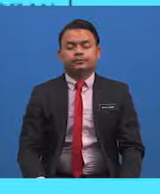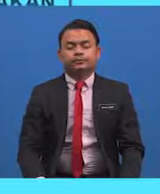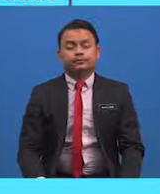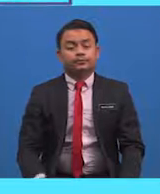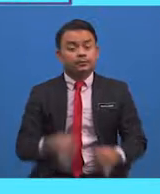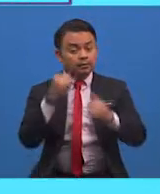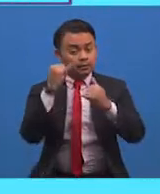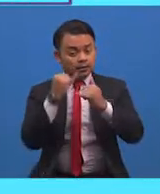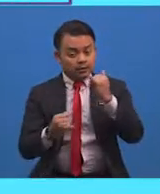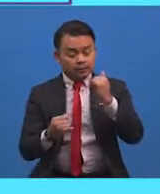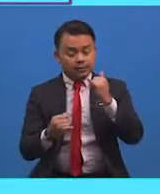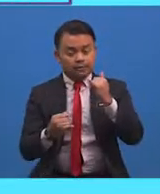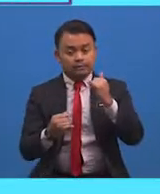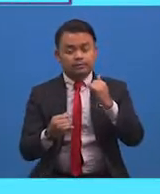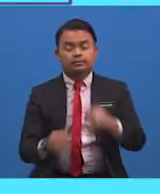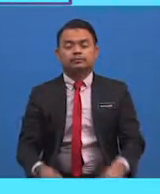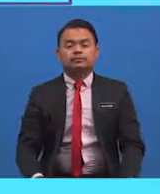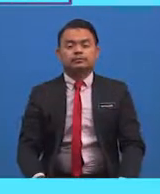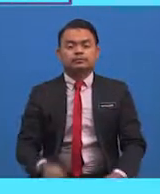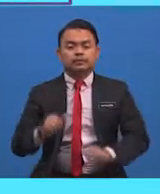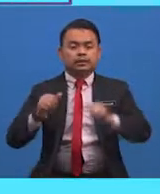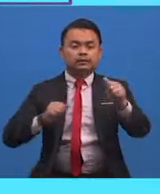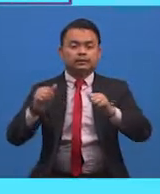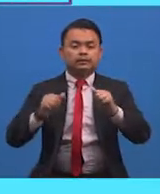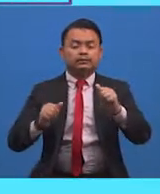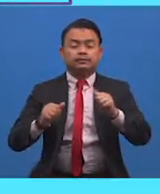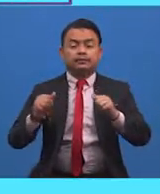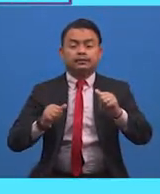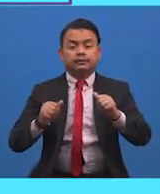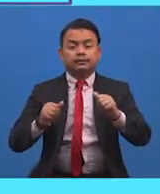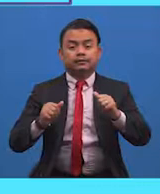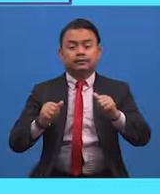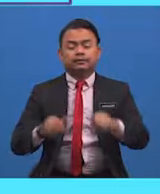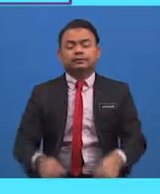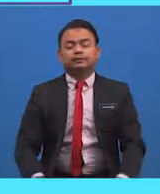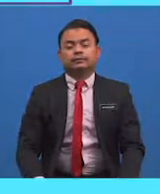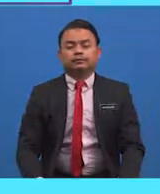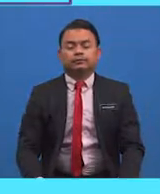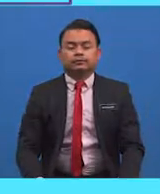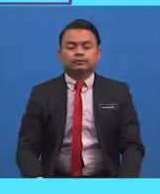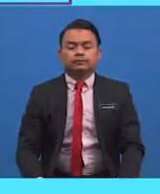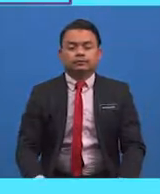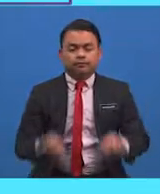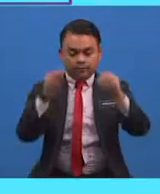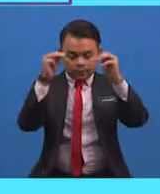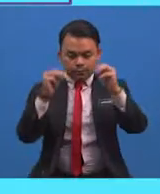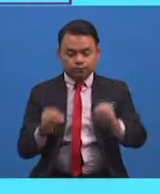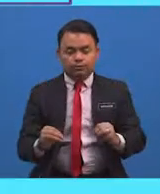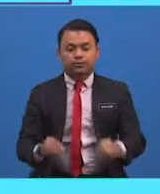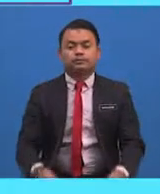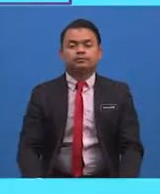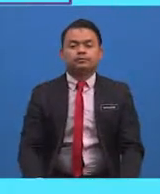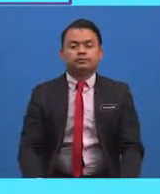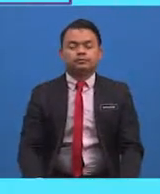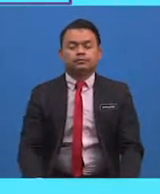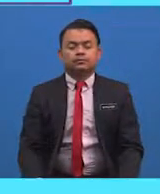ialah kegiatan penternakan yang dijalankan secara besar-besaran. Ini kerana ternakan yang